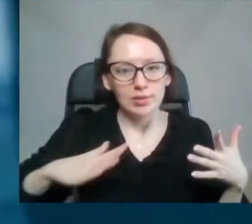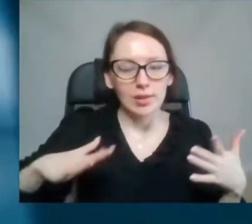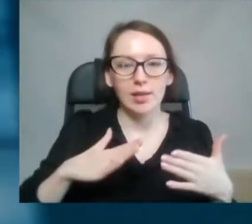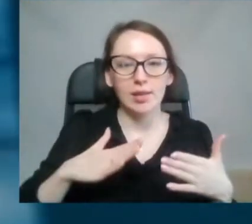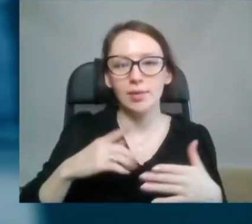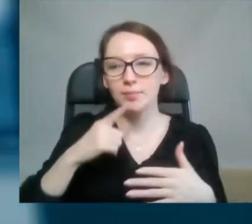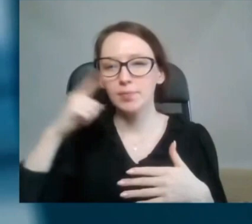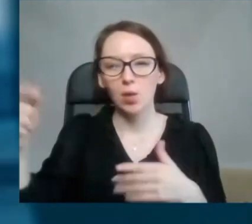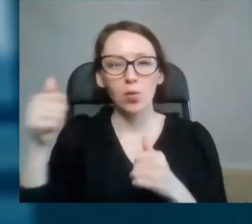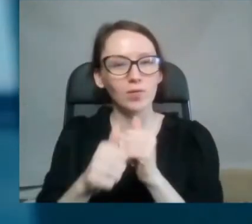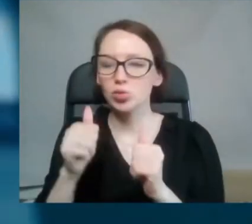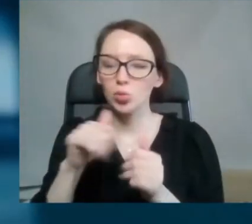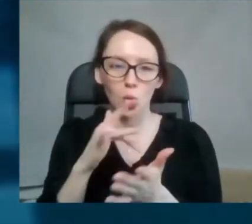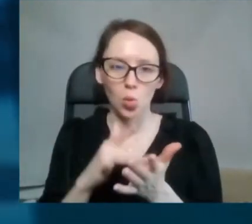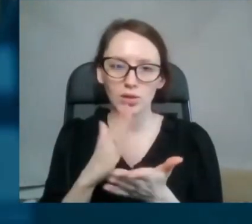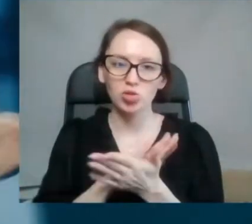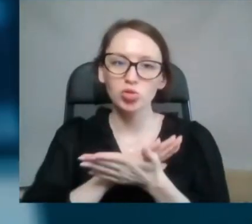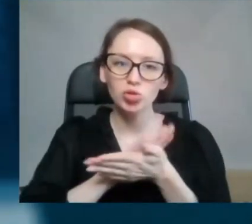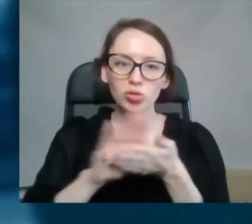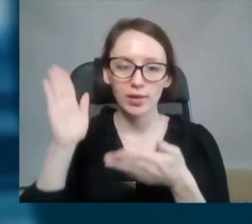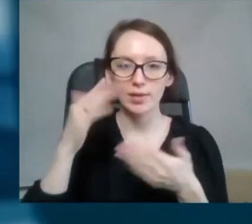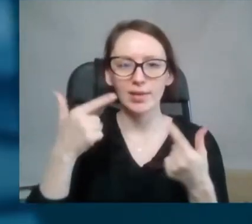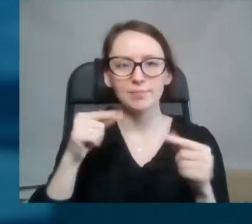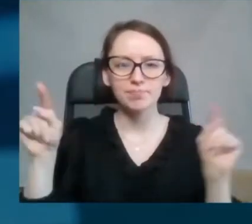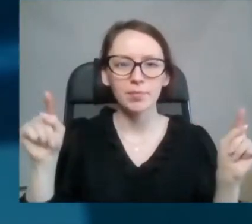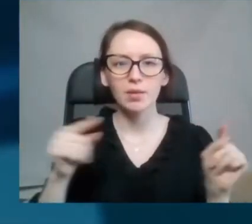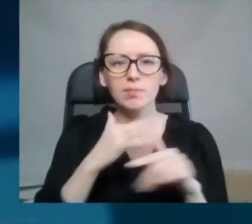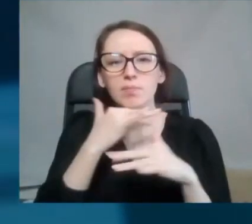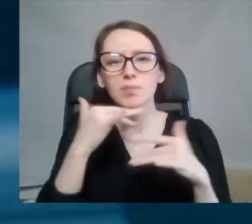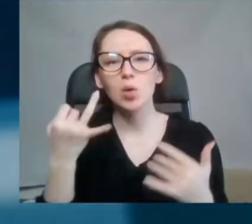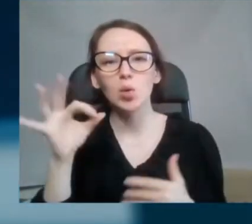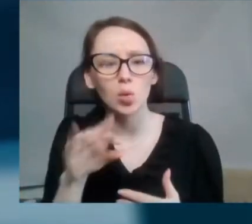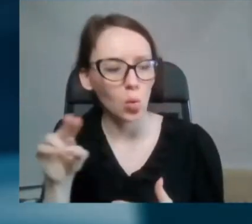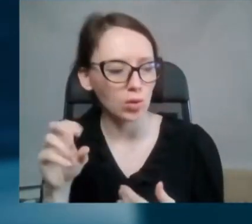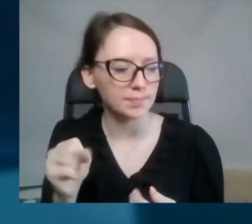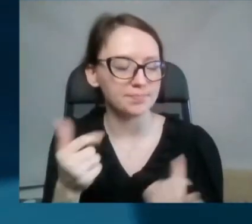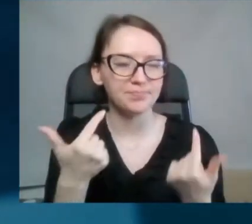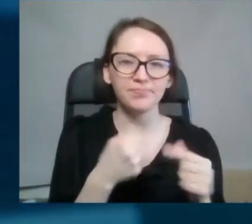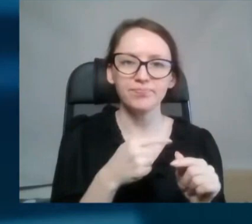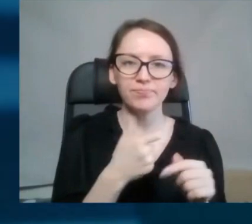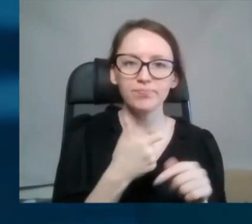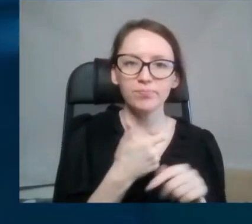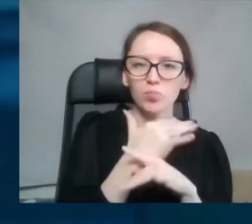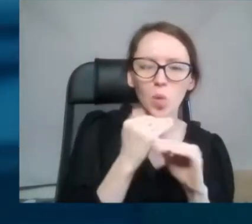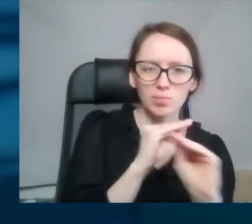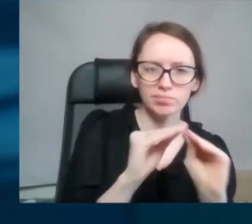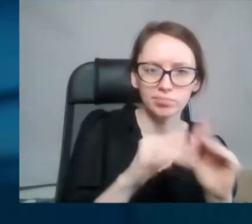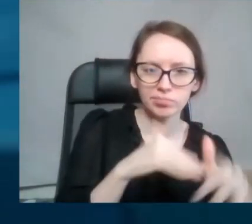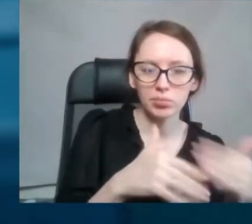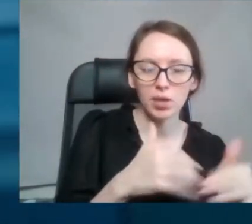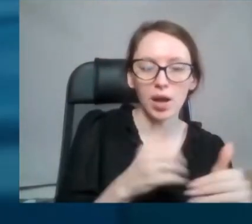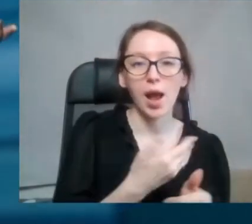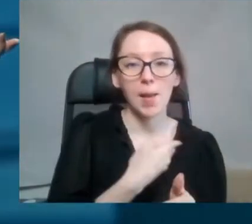городе чистая вода. Где-то там переизбыток йода, где-то там очень много разных примесей. А мы с вами строим